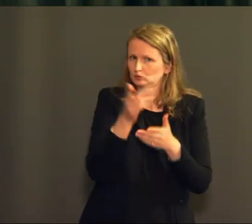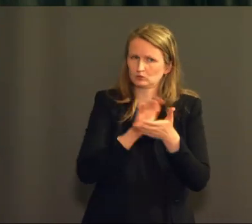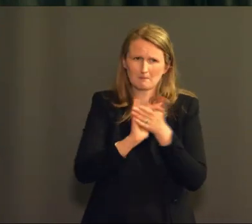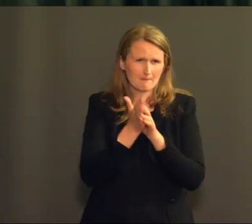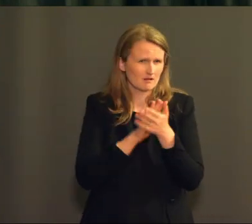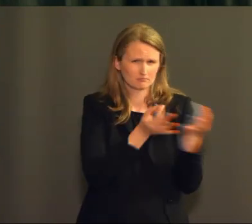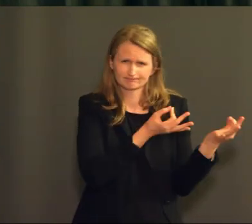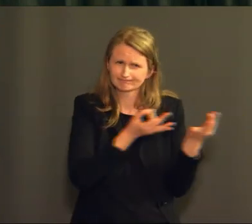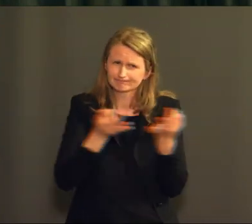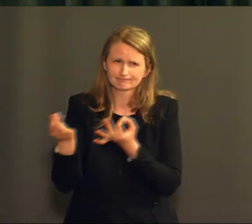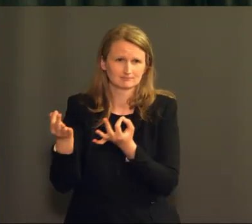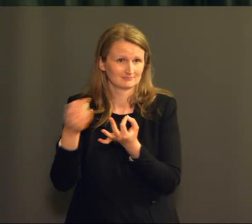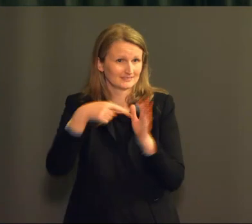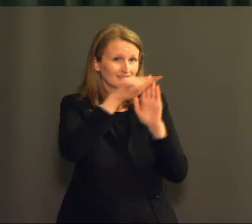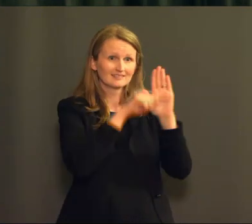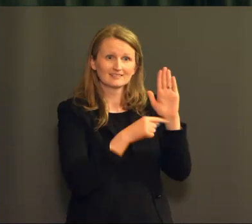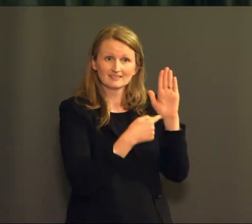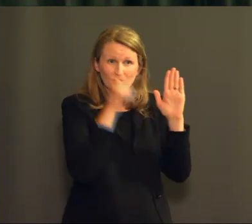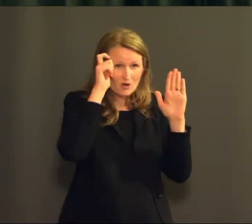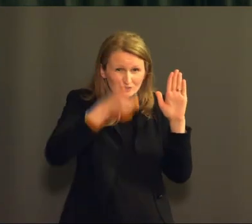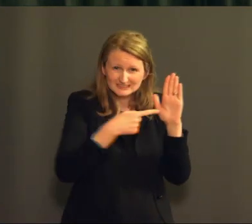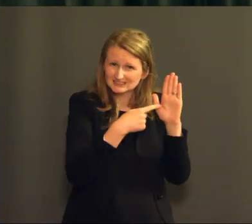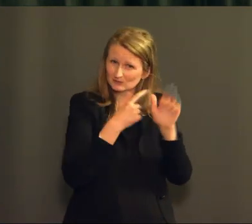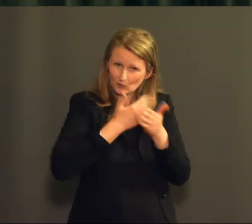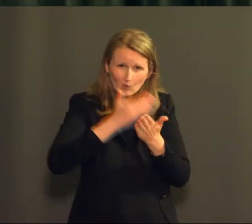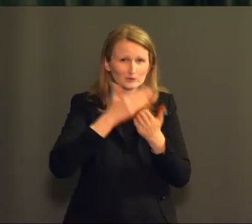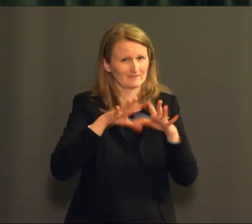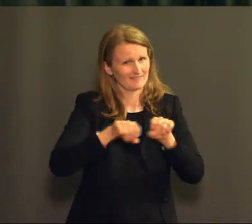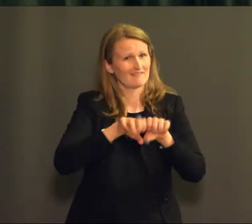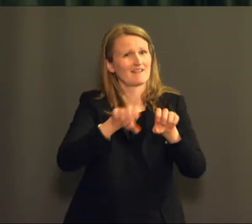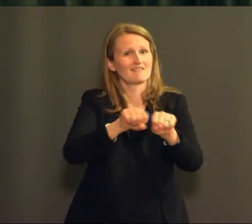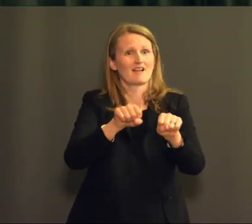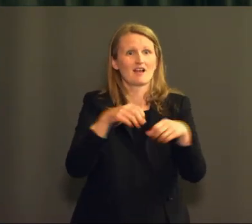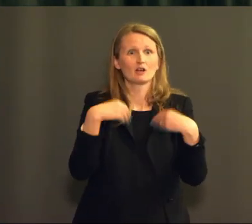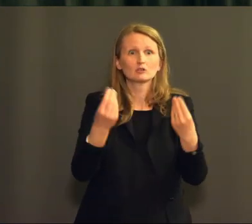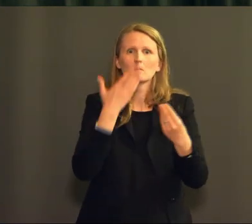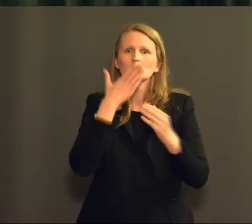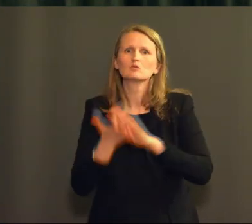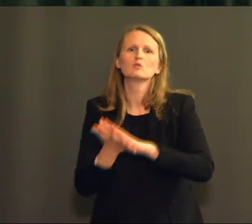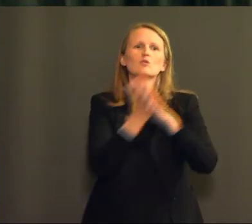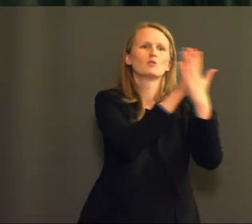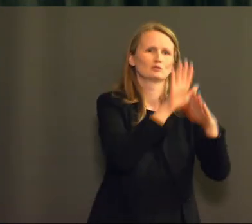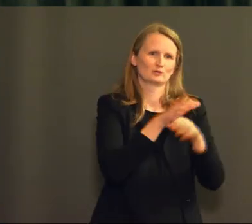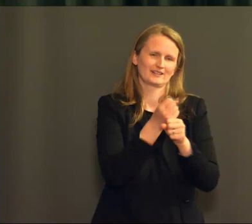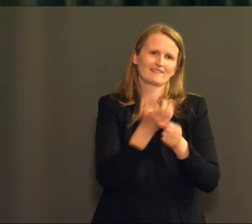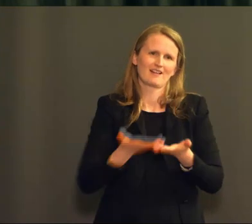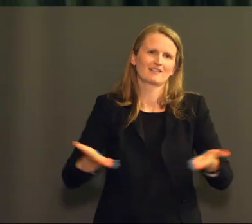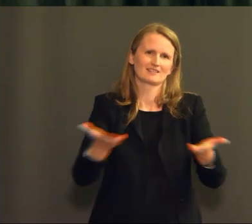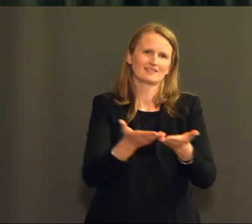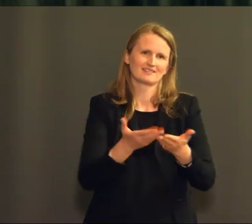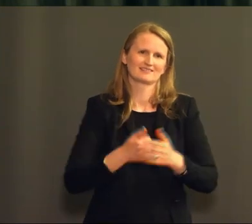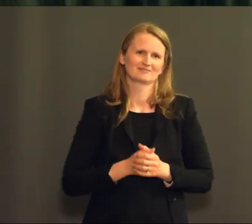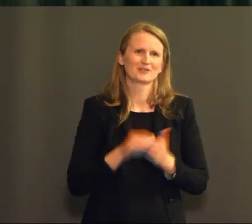mesures évidentes qui peuvent faire une grande différence. Nous remercions encore une fois le professeur Lode